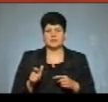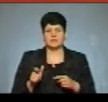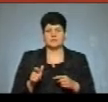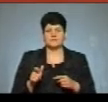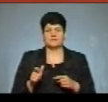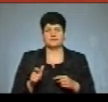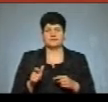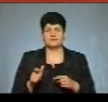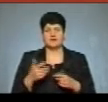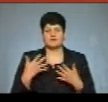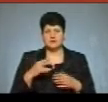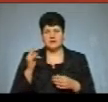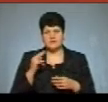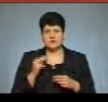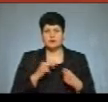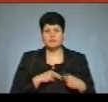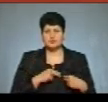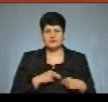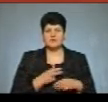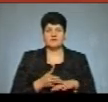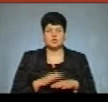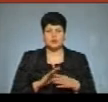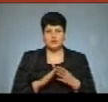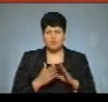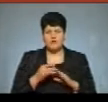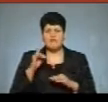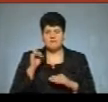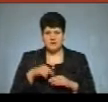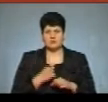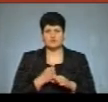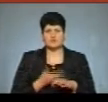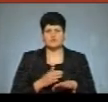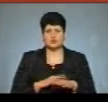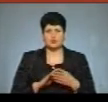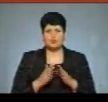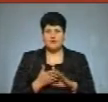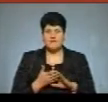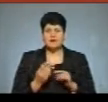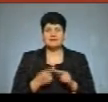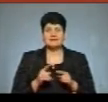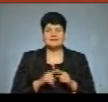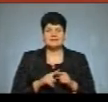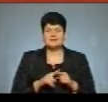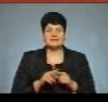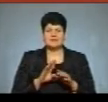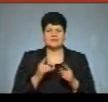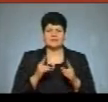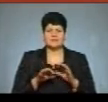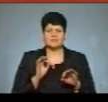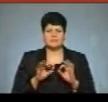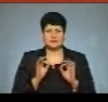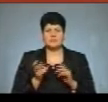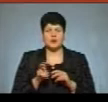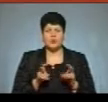вже навчені працювати в важких умовах, вони вміють працювати в важких умовах. Це не абиякий відбір кадрів,